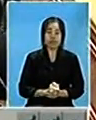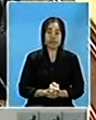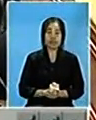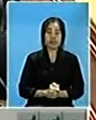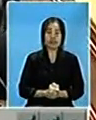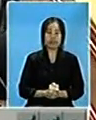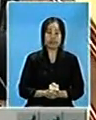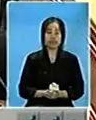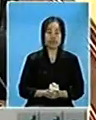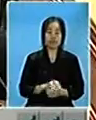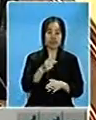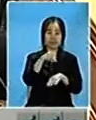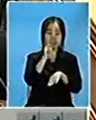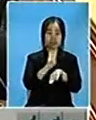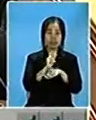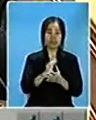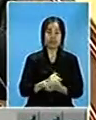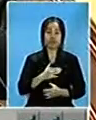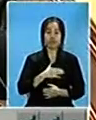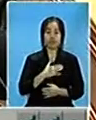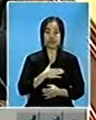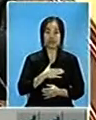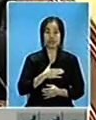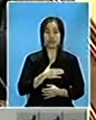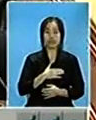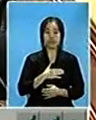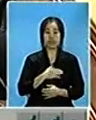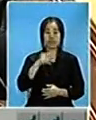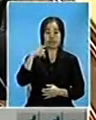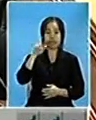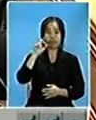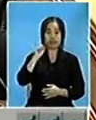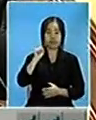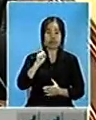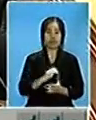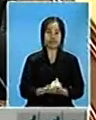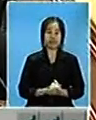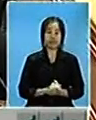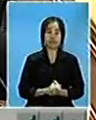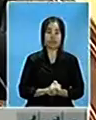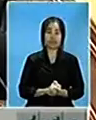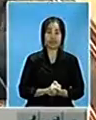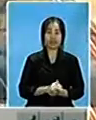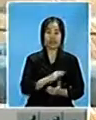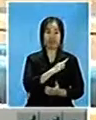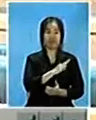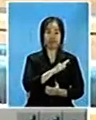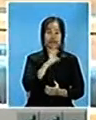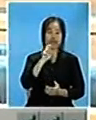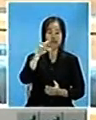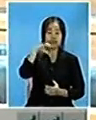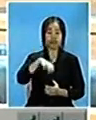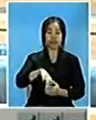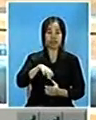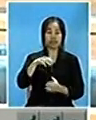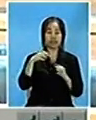กราบเรียนท่านประธานที่เคารพกระผมจ่าสิบตำรวจประสิทธิ์ชัยศิษะสมาชิกสภาผู้แทนราษฎรพรรคเพื่อไทยจังหวัดสุ